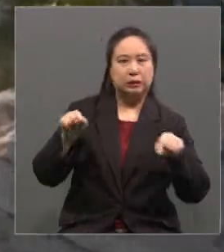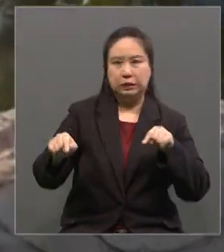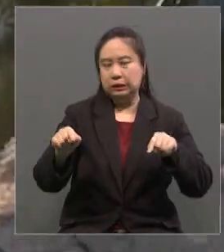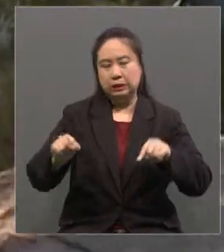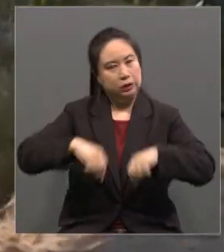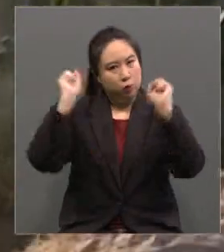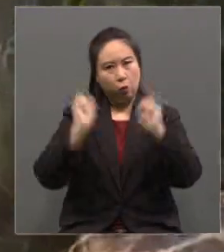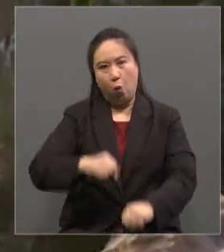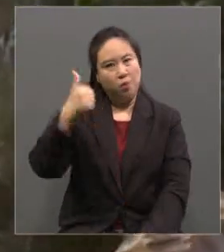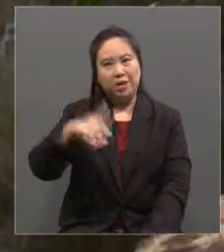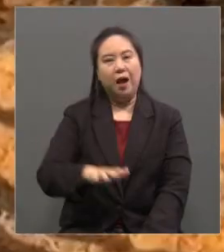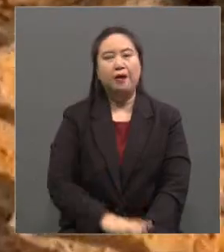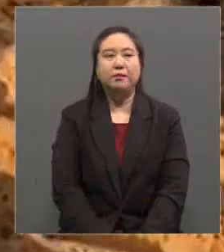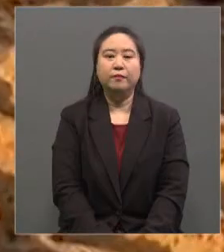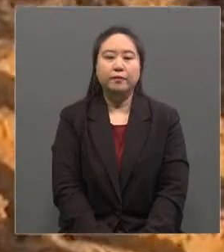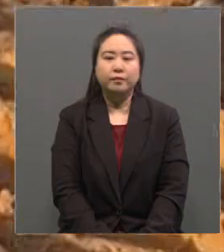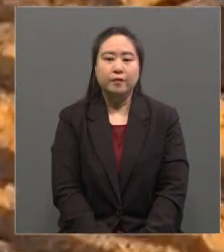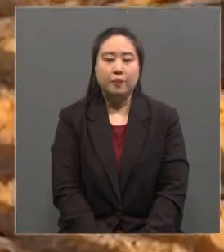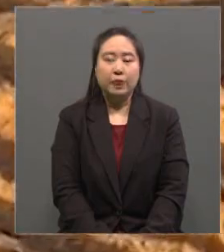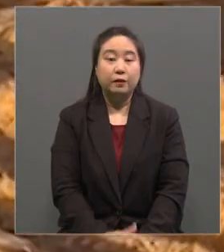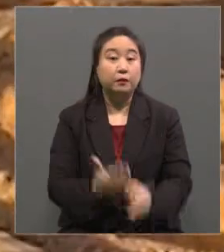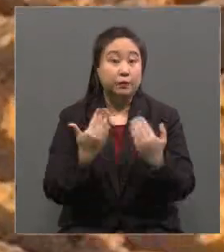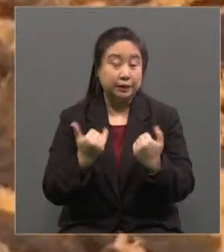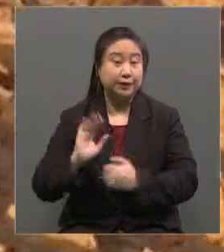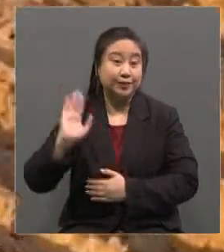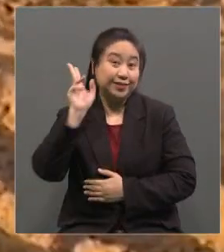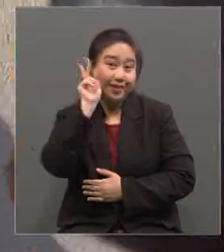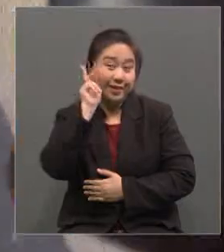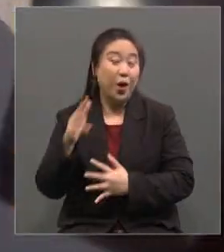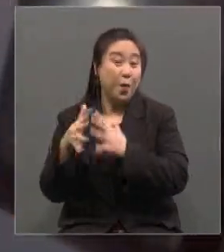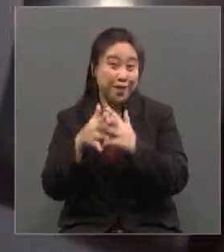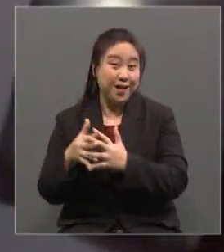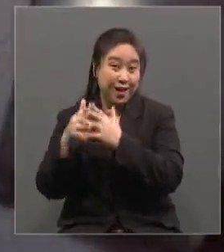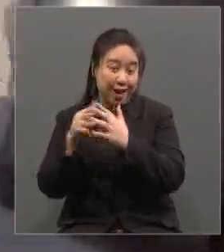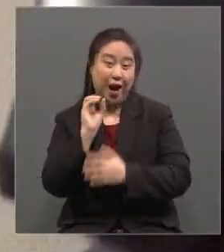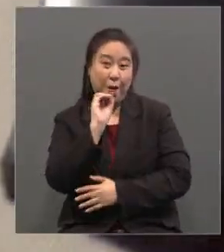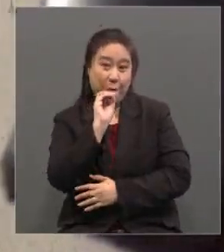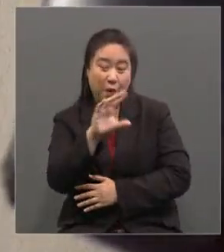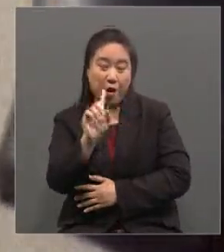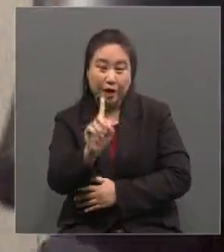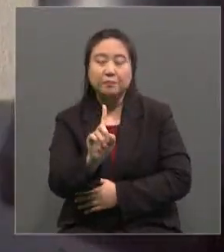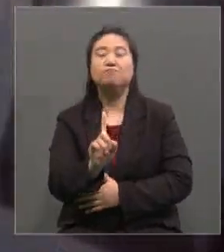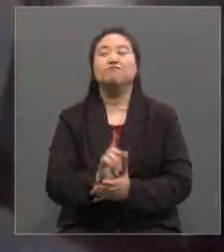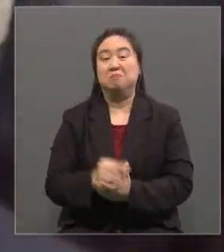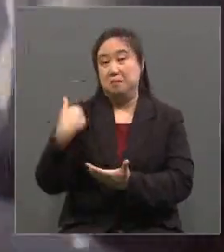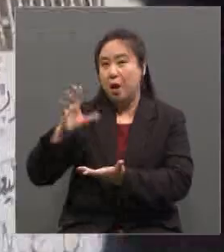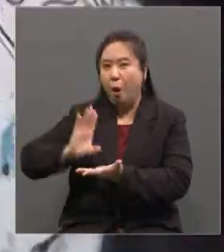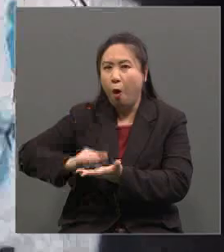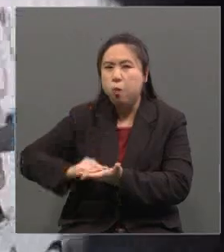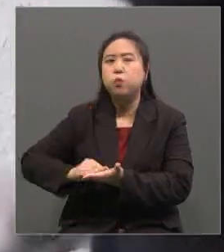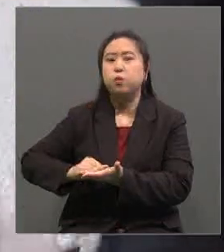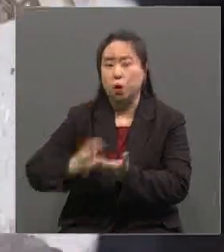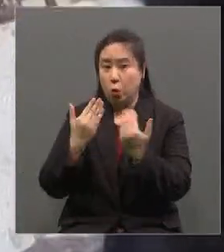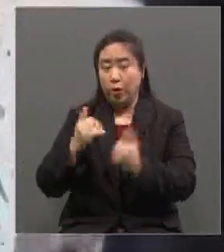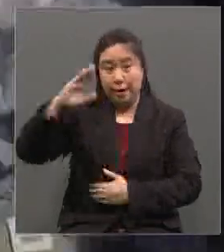บรรลุข้อตกลงเพิ่มเติมได้ทางด้านสื่อในสหรัฐมีการรายงานอ้างข้อมูลจากแหล่งข่าวด้านความมั่นคงอนะฮะบอกว่า